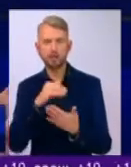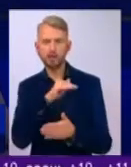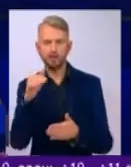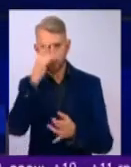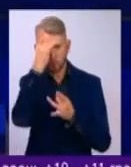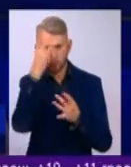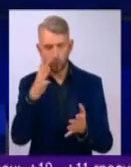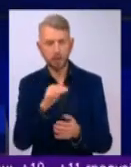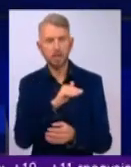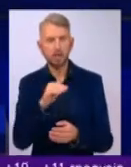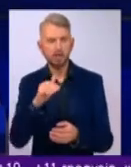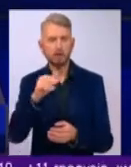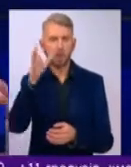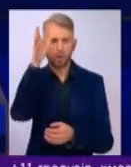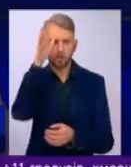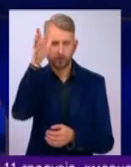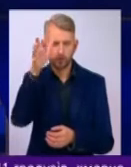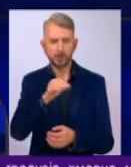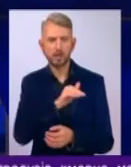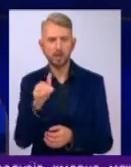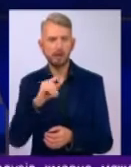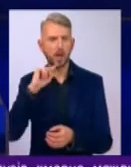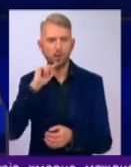культури, рівень освіченості, рівень